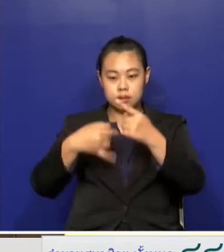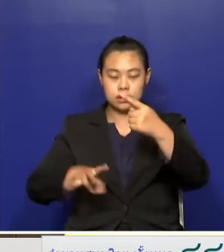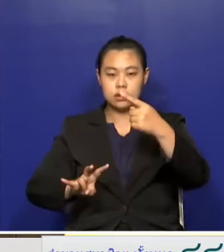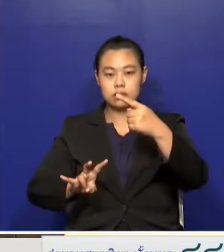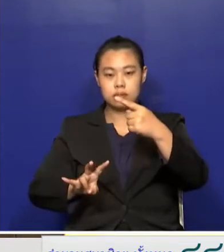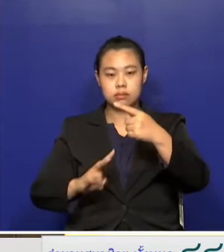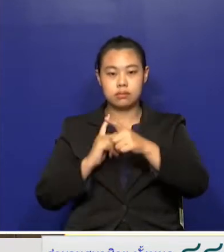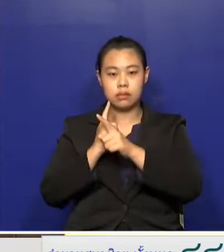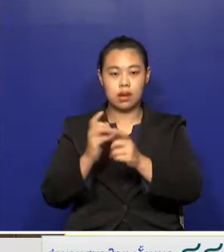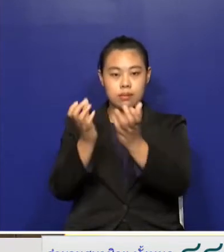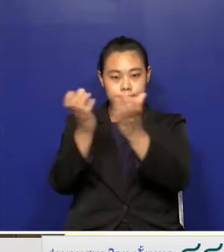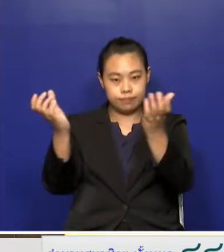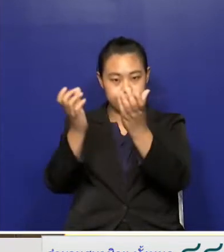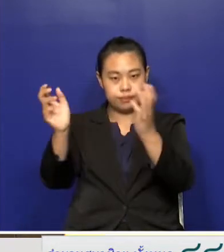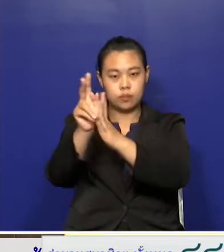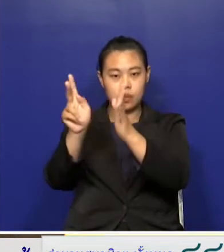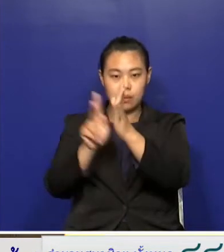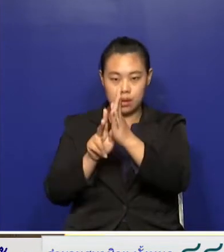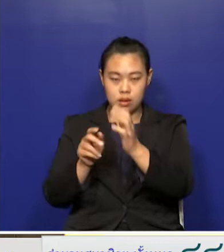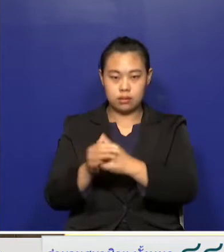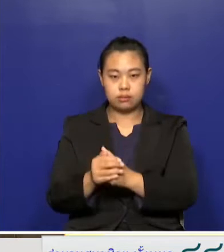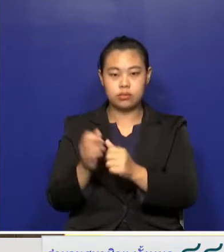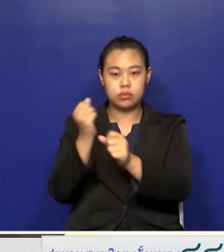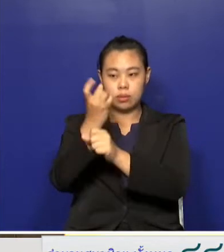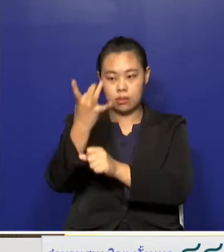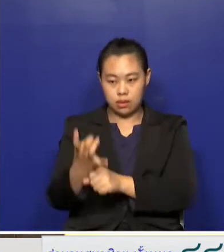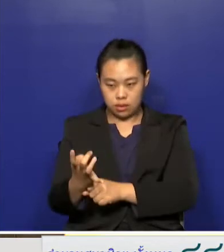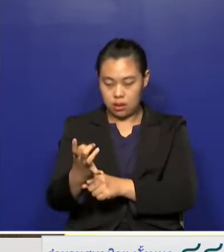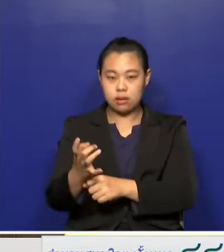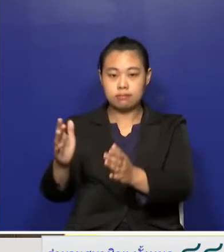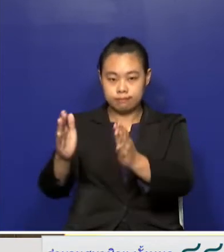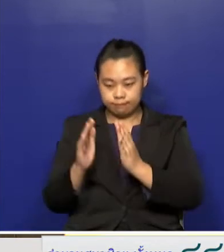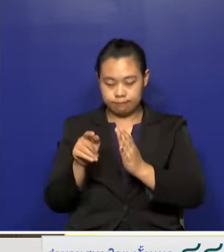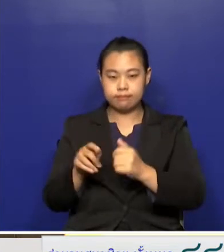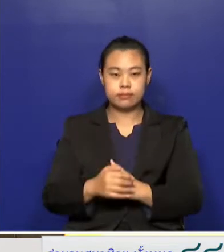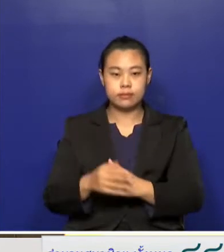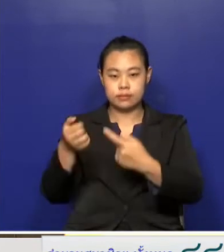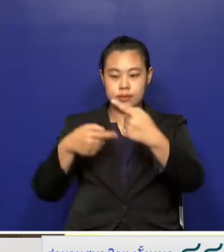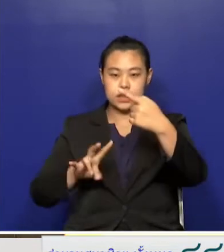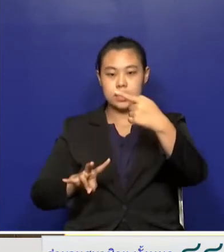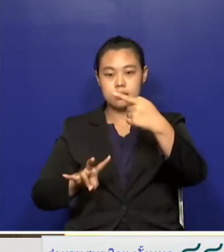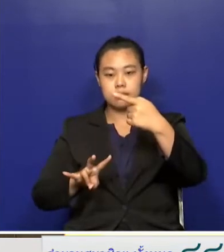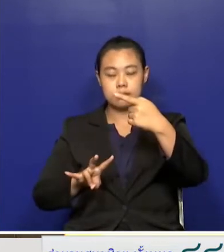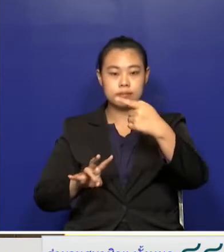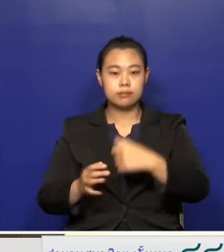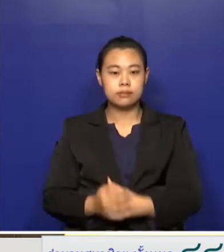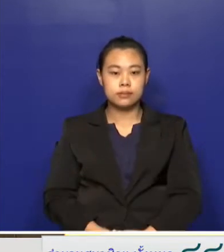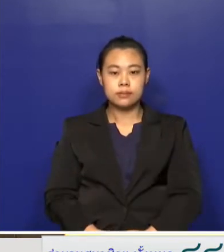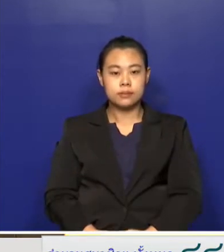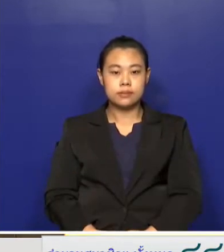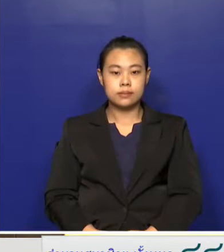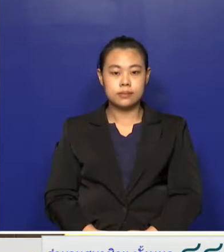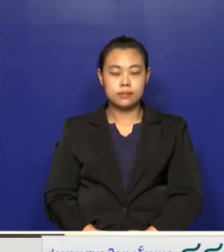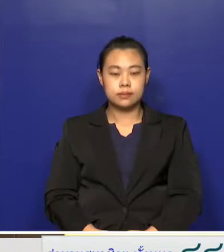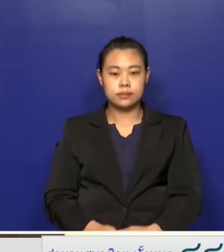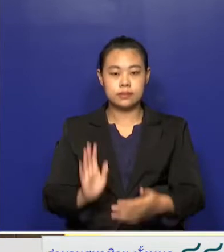ามรัฐธรรมนูญซึ่งท่านแกะจากรัฐธรรมนูญว่าต้องทำอะไรจริงๆแล้วในรัฐธรรมนูญนั้นกำหนดให้จัดทำแผ